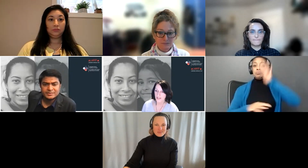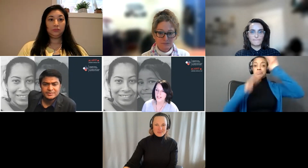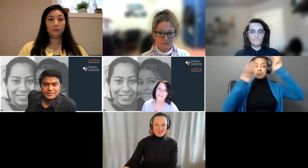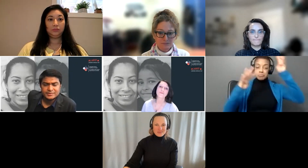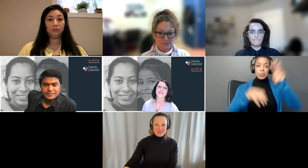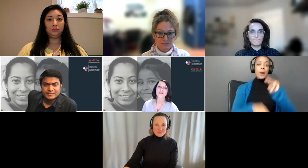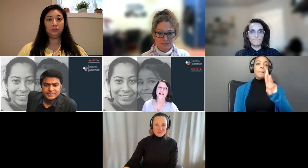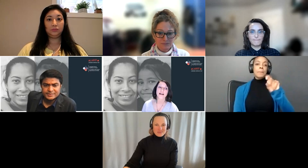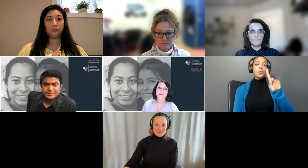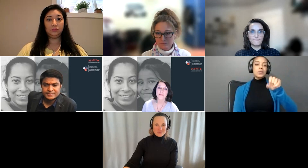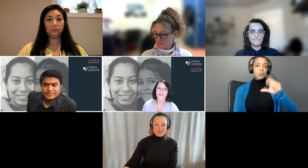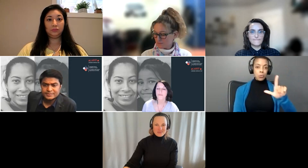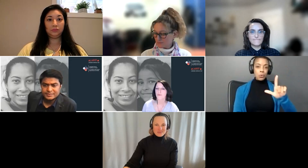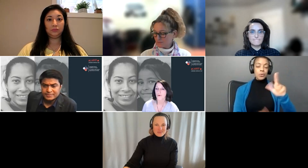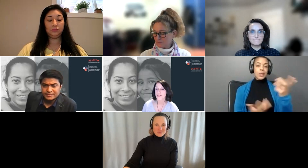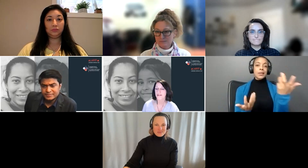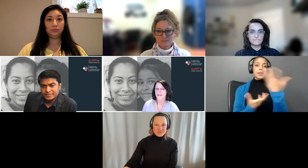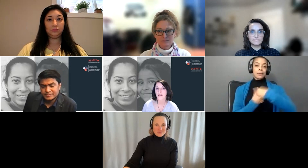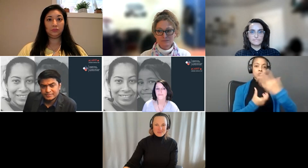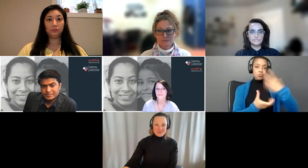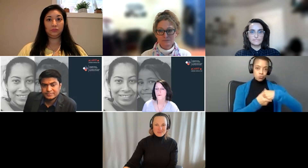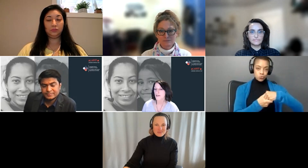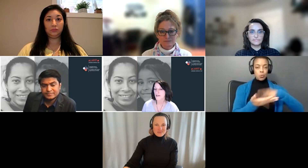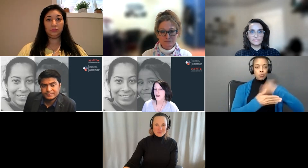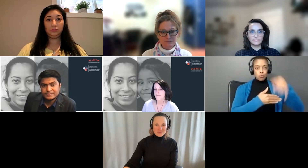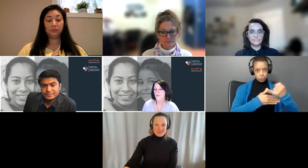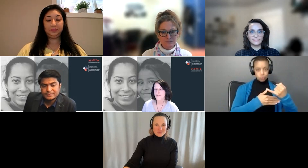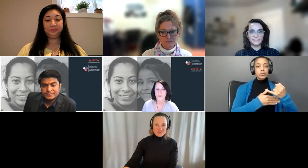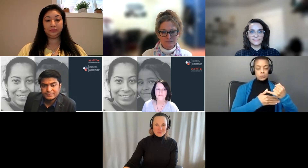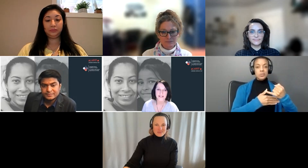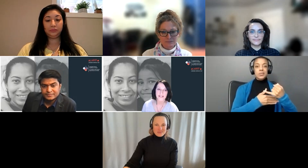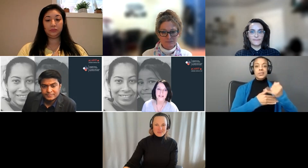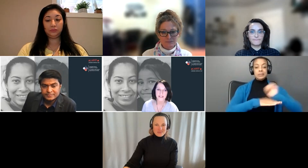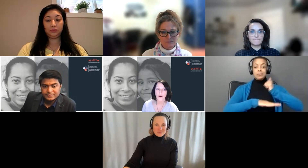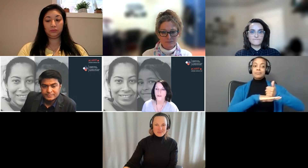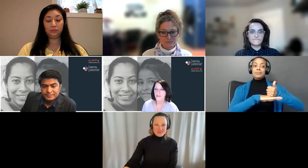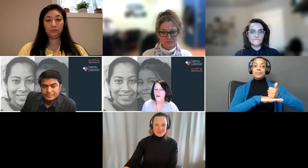l'intégration municipale qui va supporter nos